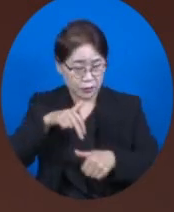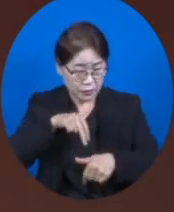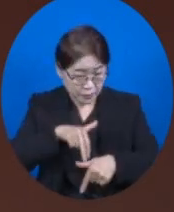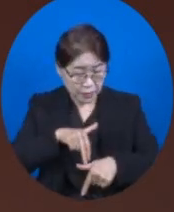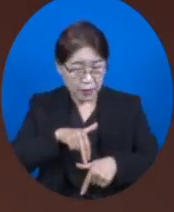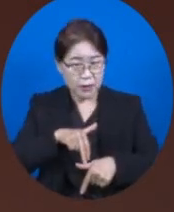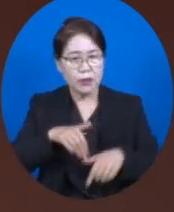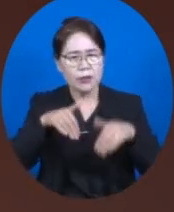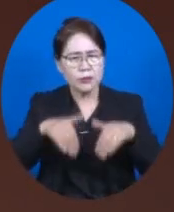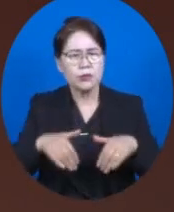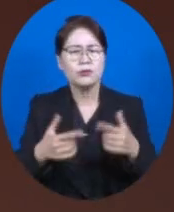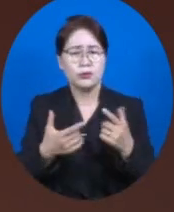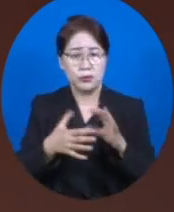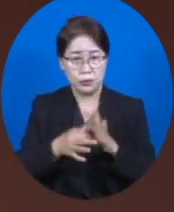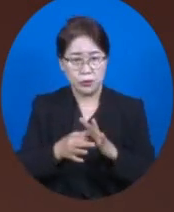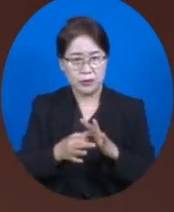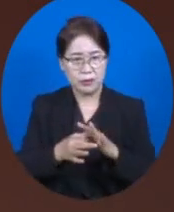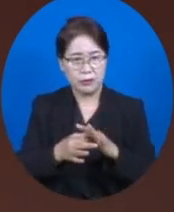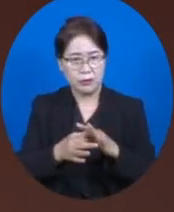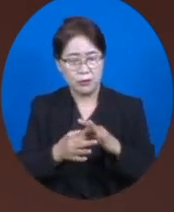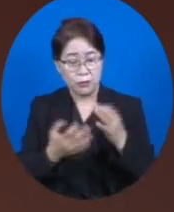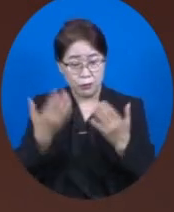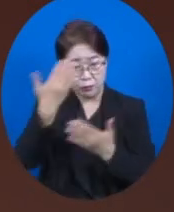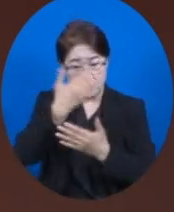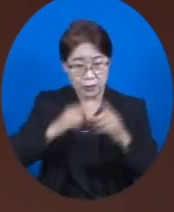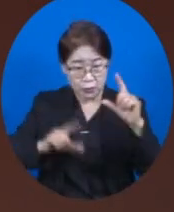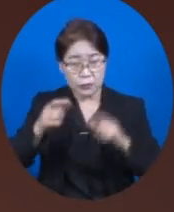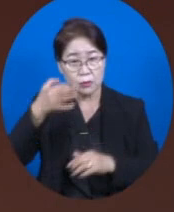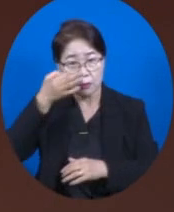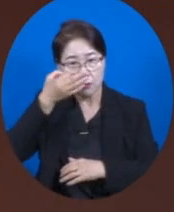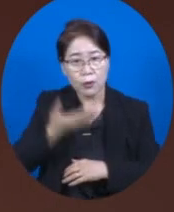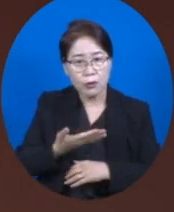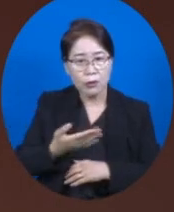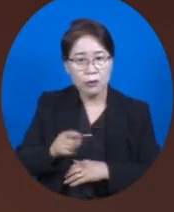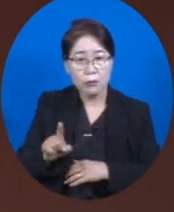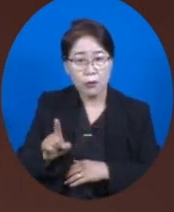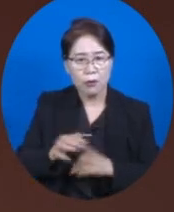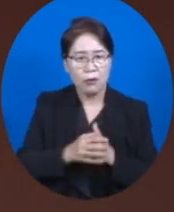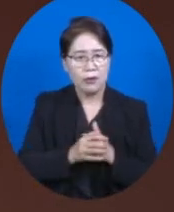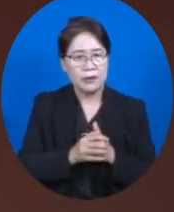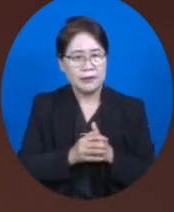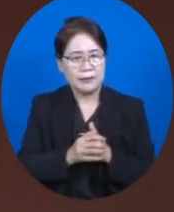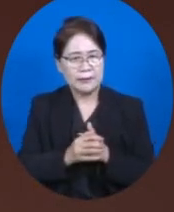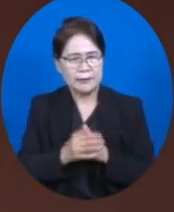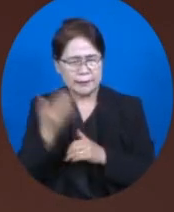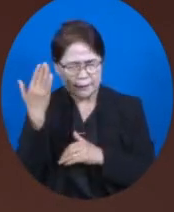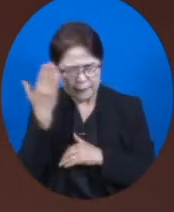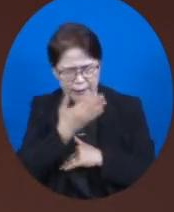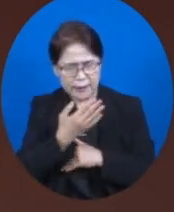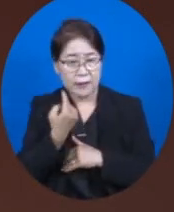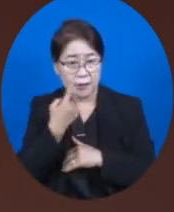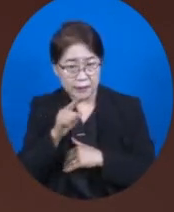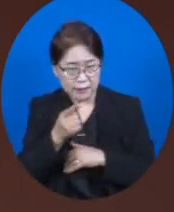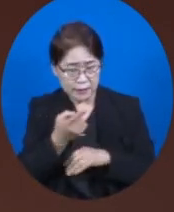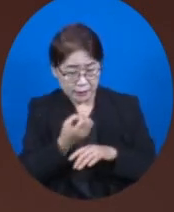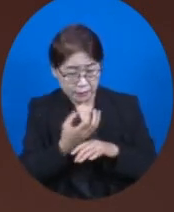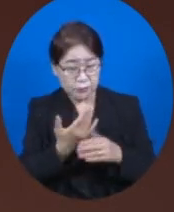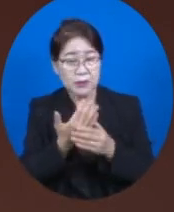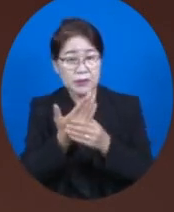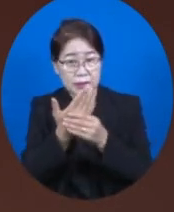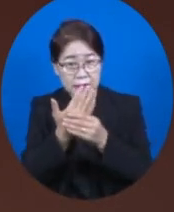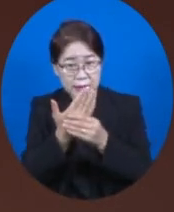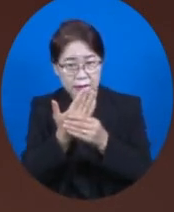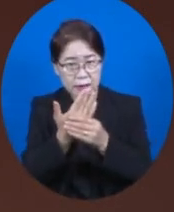선지자를 통해서 환상을 보여주셨는데 그 환상이 순금 등잔대의 환상이었습니다